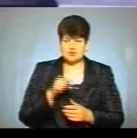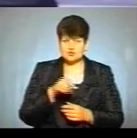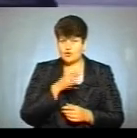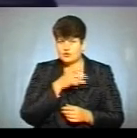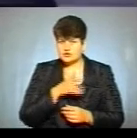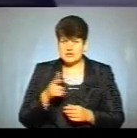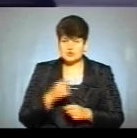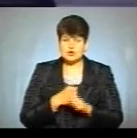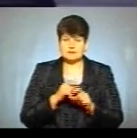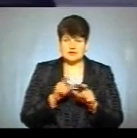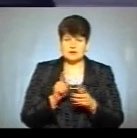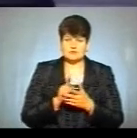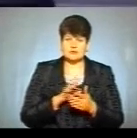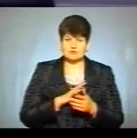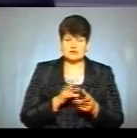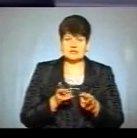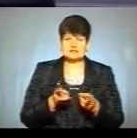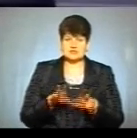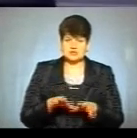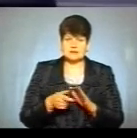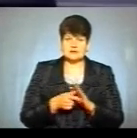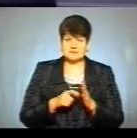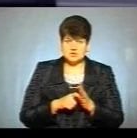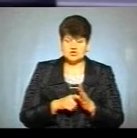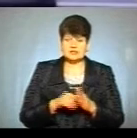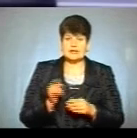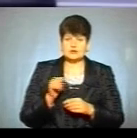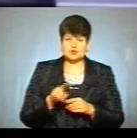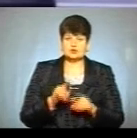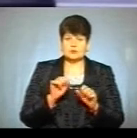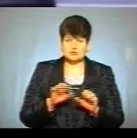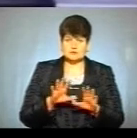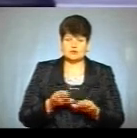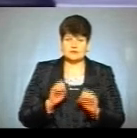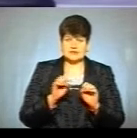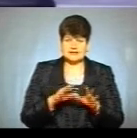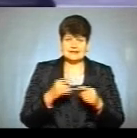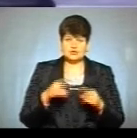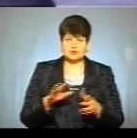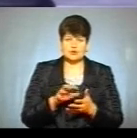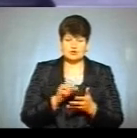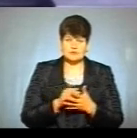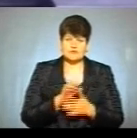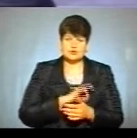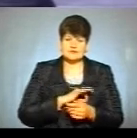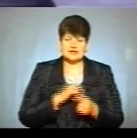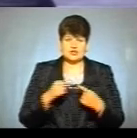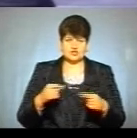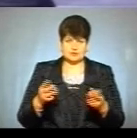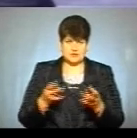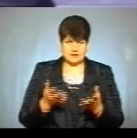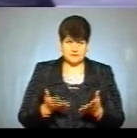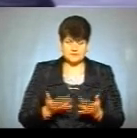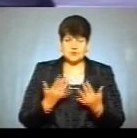аптека повинна була залишити, звільнити це приміщення для того, щоб можна було передати його або іншому орендарю, аби використовувати на інші